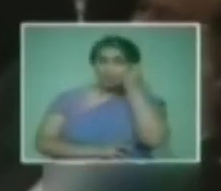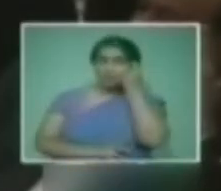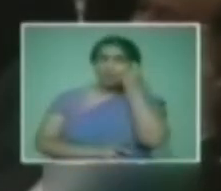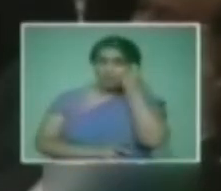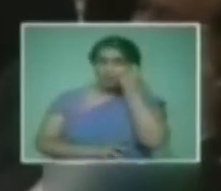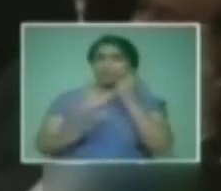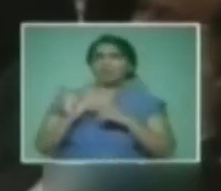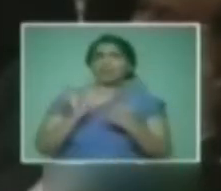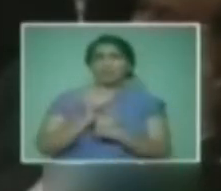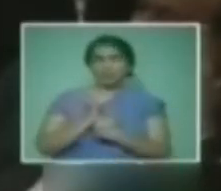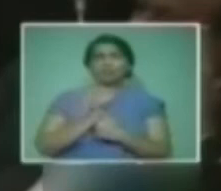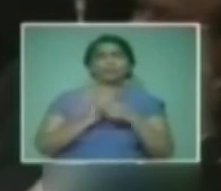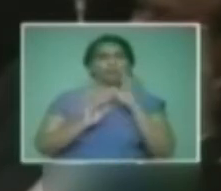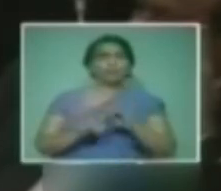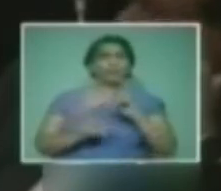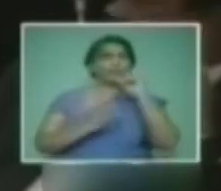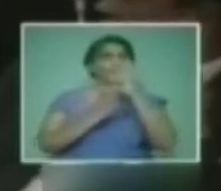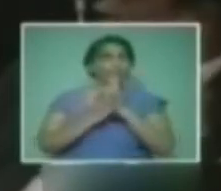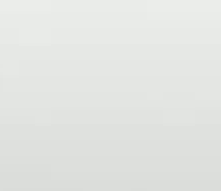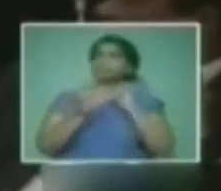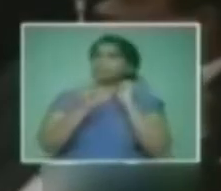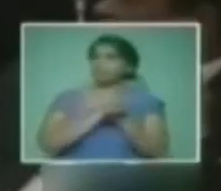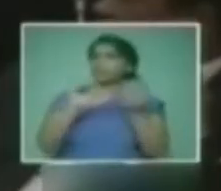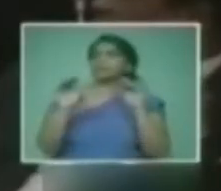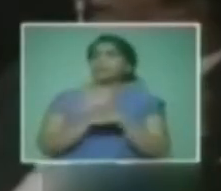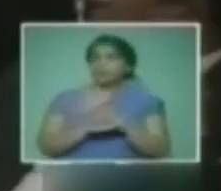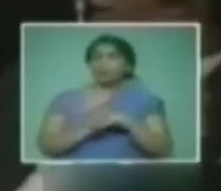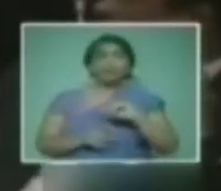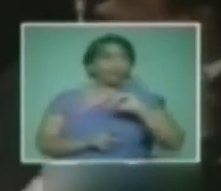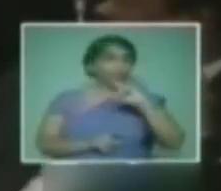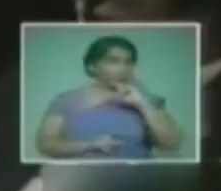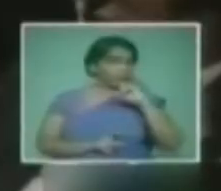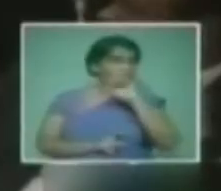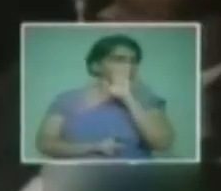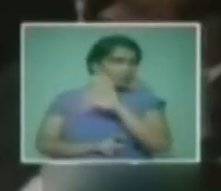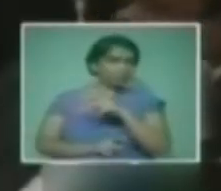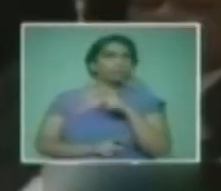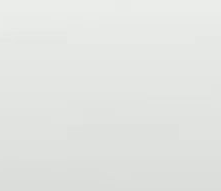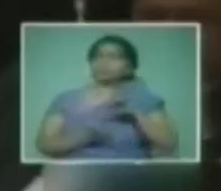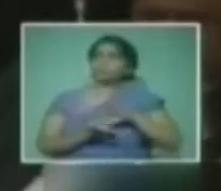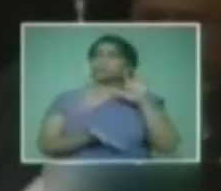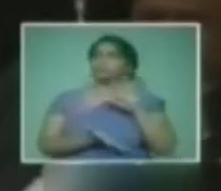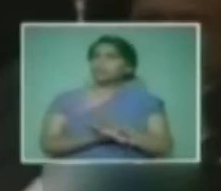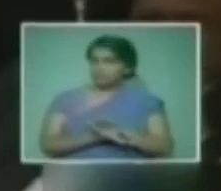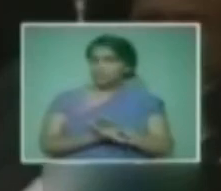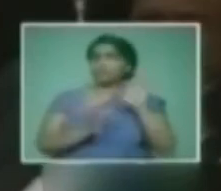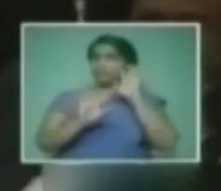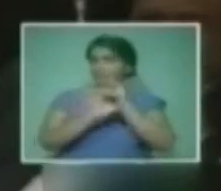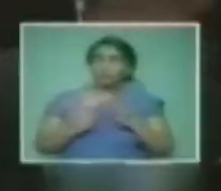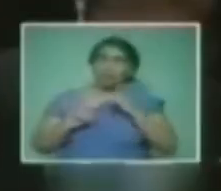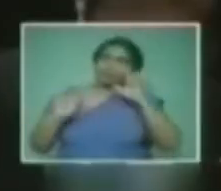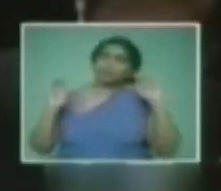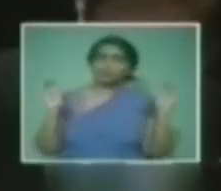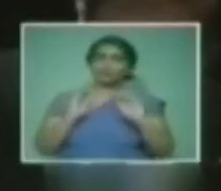பேச்சுவார்த்தை நடத்தினோம். சில அடிப்படை விடயங்களை முன்னிலைப்படுத்தி 22வது திருத்தத்திற்கு ஒத்துழைப்பு வழங்குவதாக இங்கு இணக்கம் வெளியிடப்பட்டது. மாலை பொழுதில்